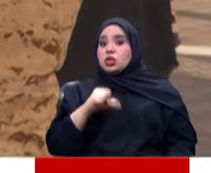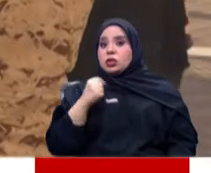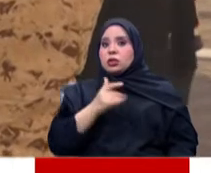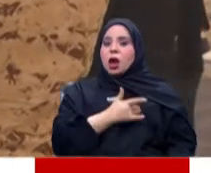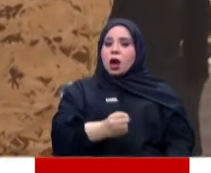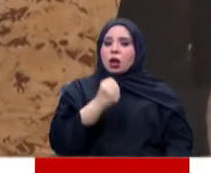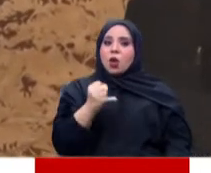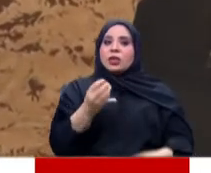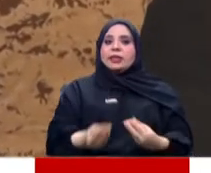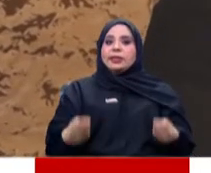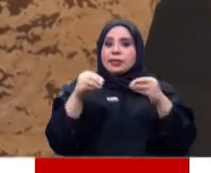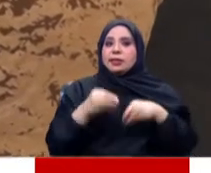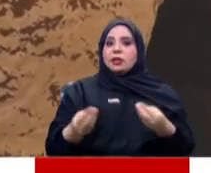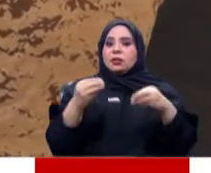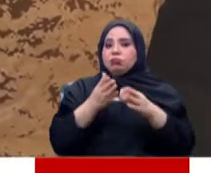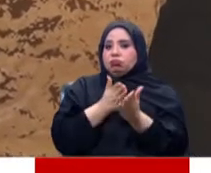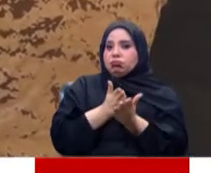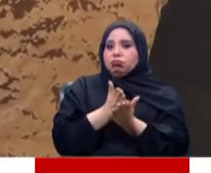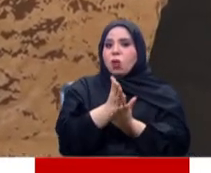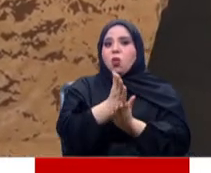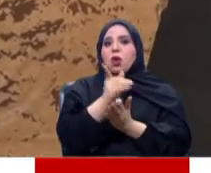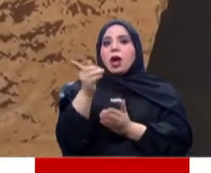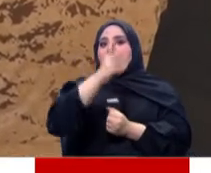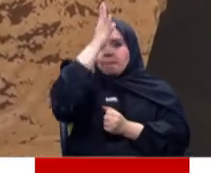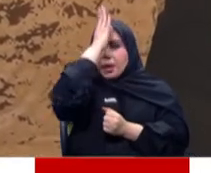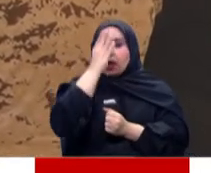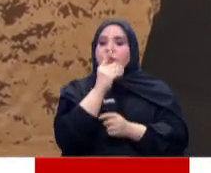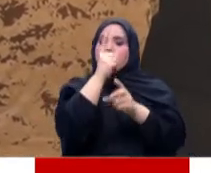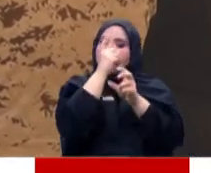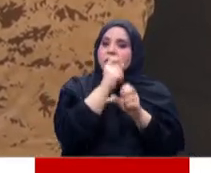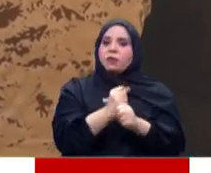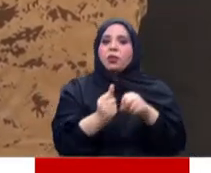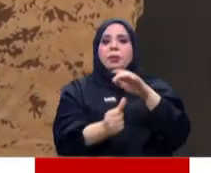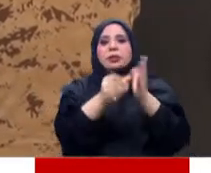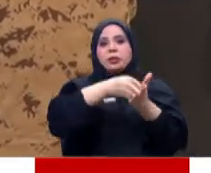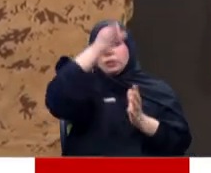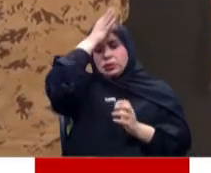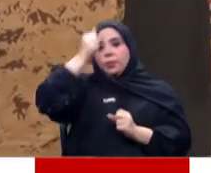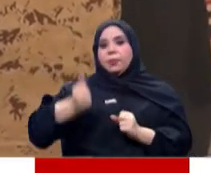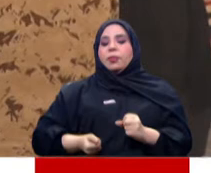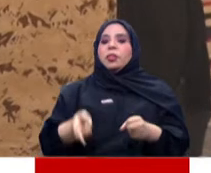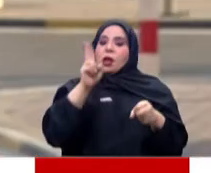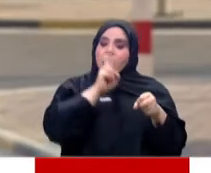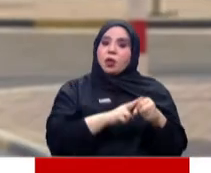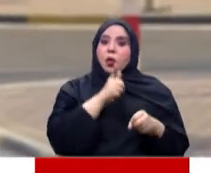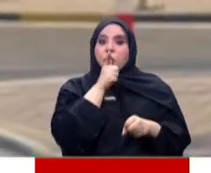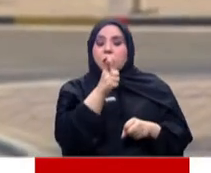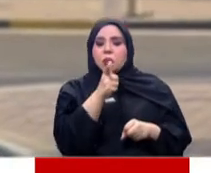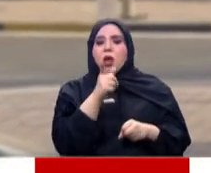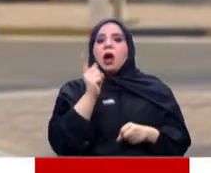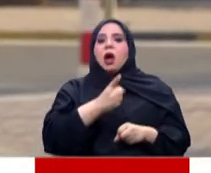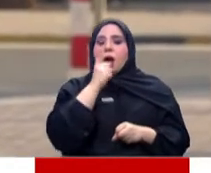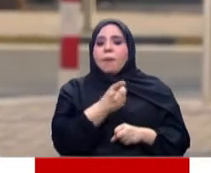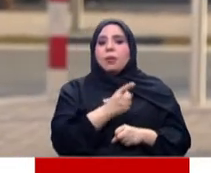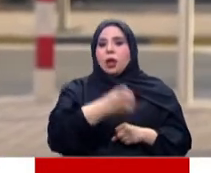البحرين يجدد العزم على بذل المزيد سيرا على نهج حضرة صاحب الجلالة عاهل البلاد المفدى حفظه الله ورعاه.